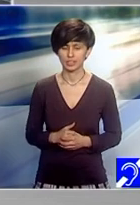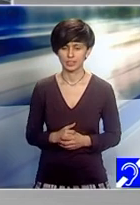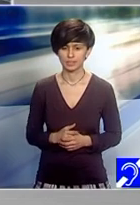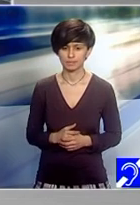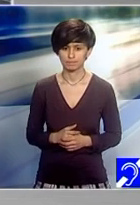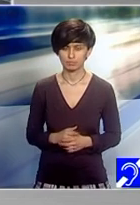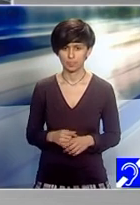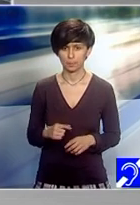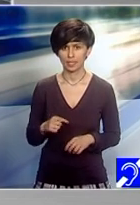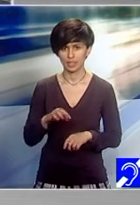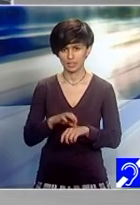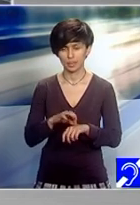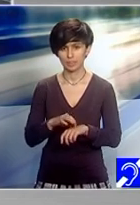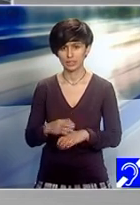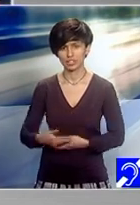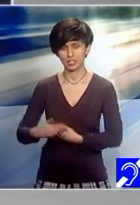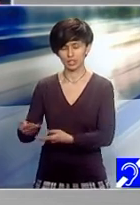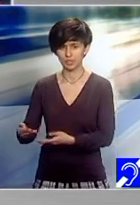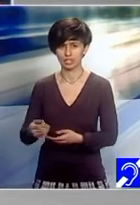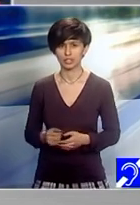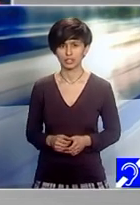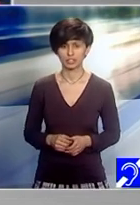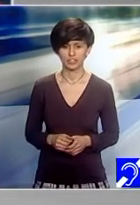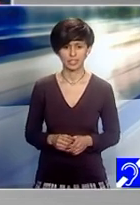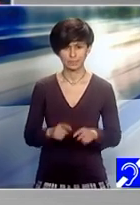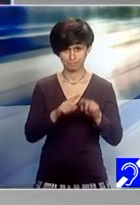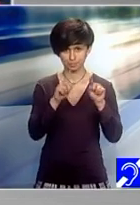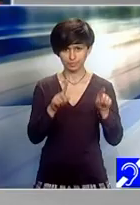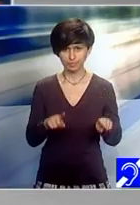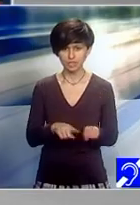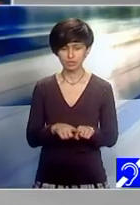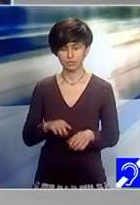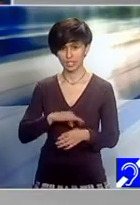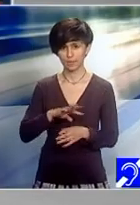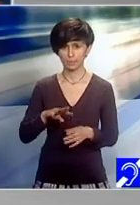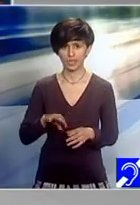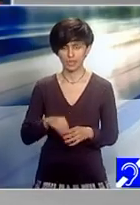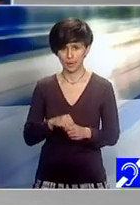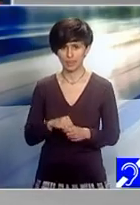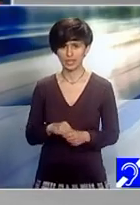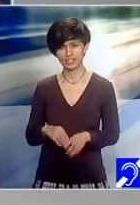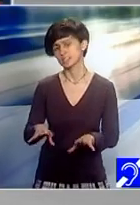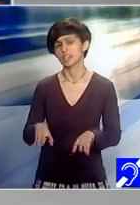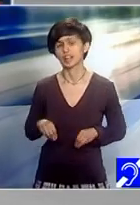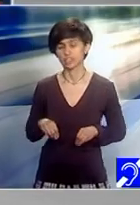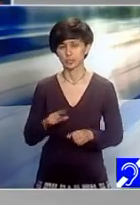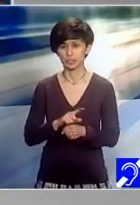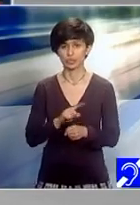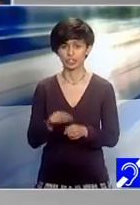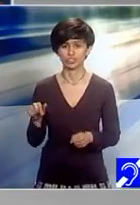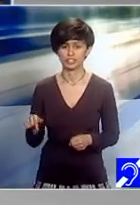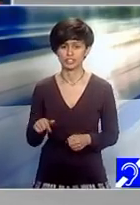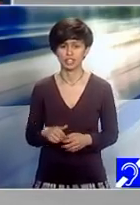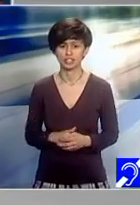medici care dau scutire, părinții ce acceptă chestia asta, nu toți sunt vinovați. Dar uite unde se ajunge. Și